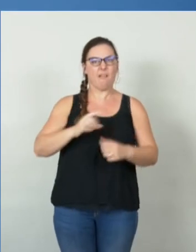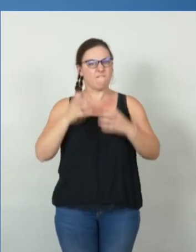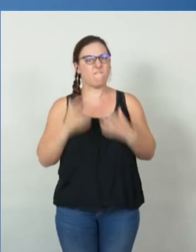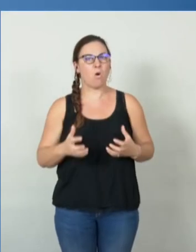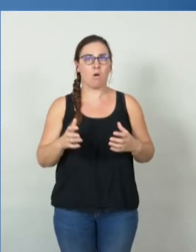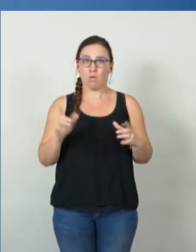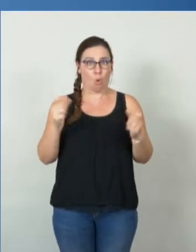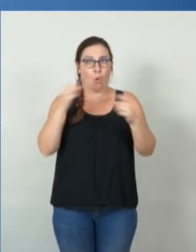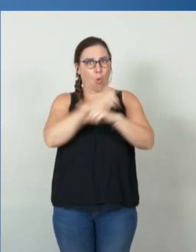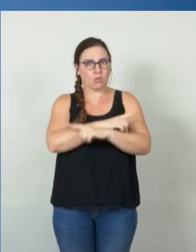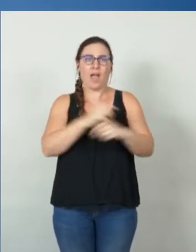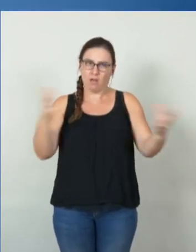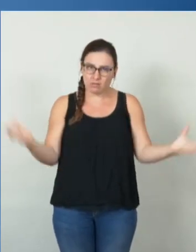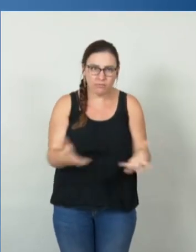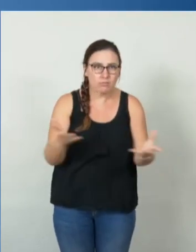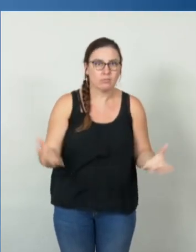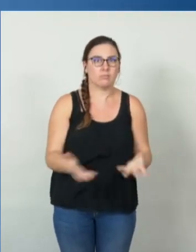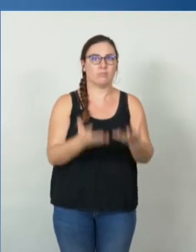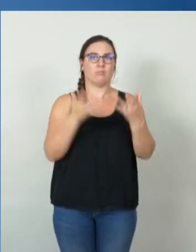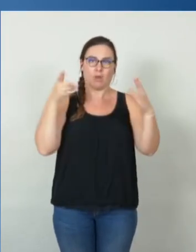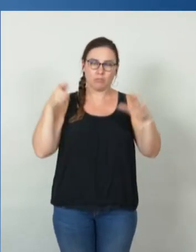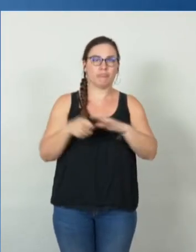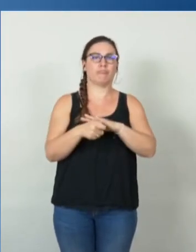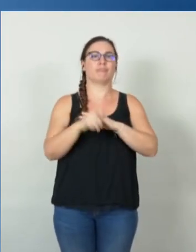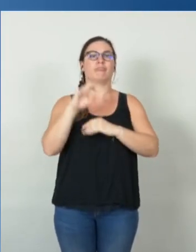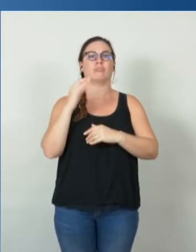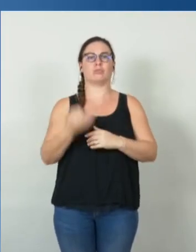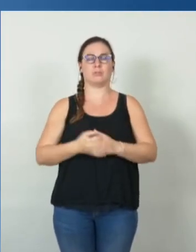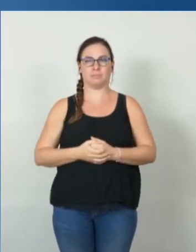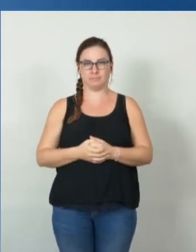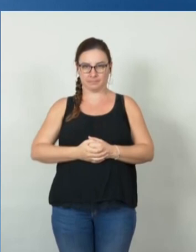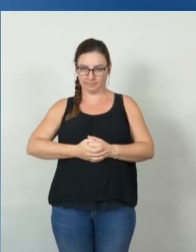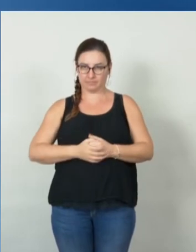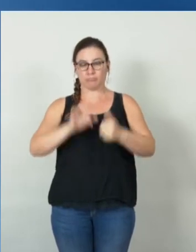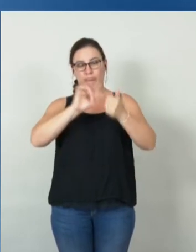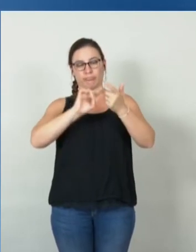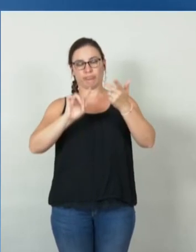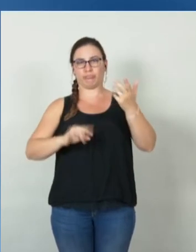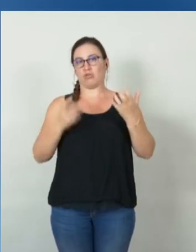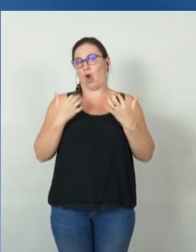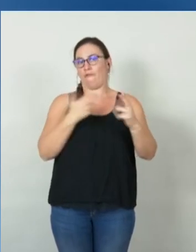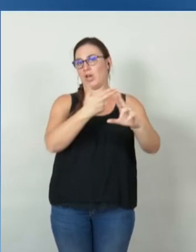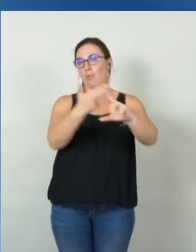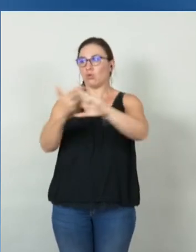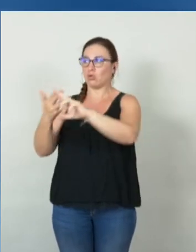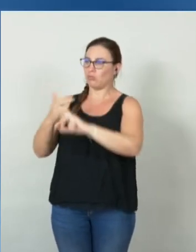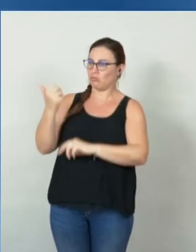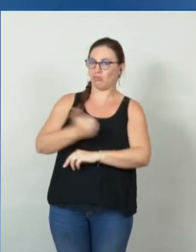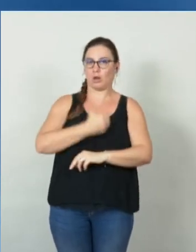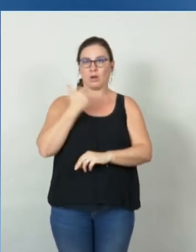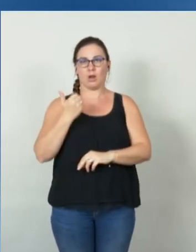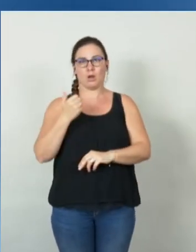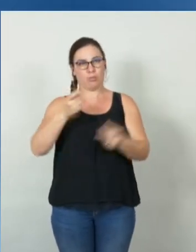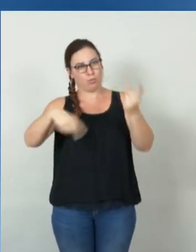il y a un soutien qui qui augmente sur ce sur ce poste voilà les points sur lesquels je souhaitais réagir pour le bon